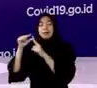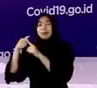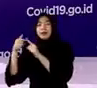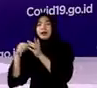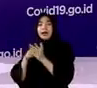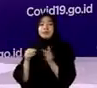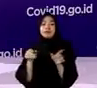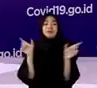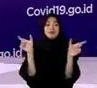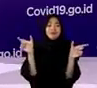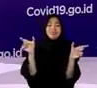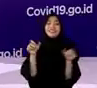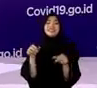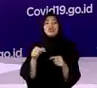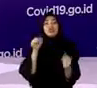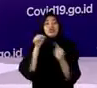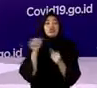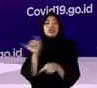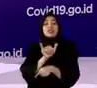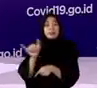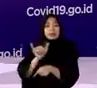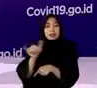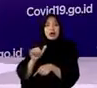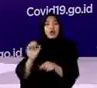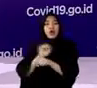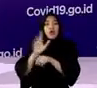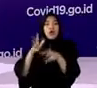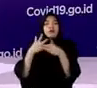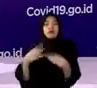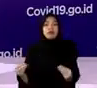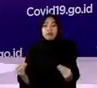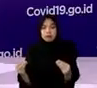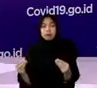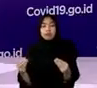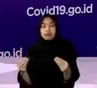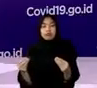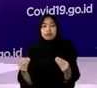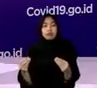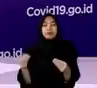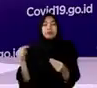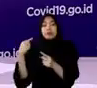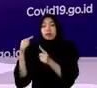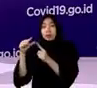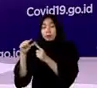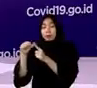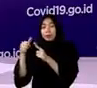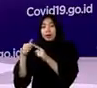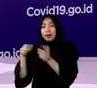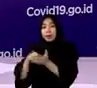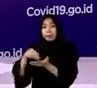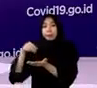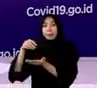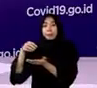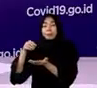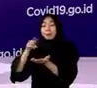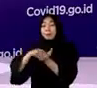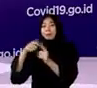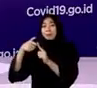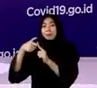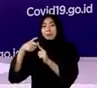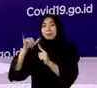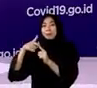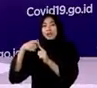mengendalikan penularan COVID-19 yang terjadi di masyarakat. PPKM Mikro yang saat ini berlaku